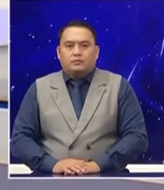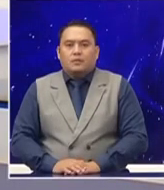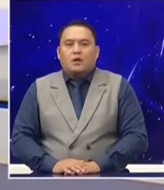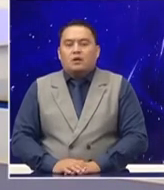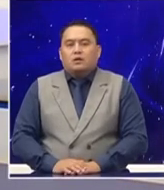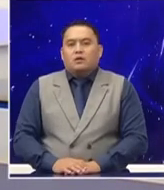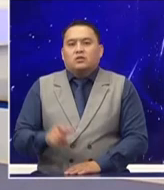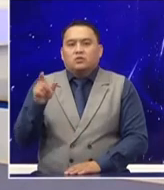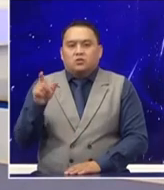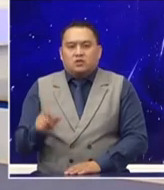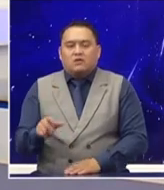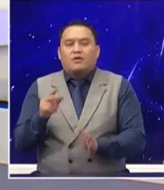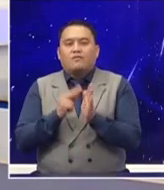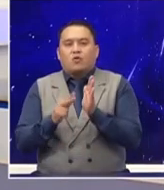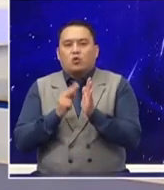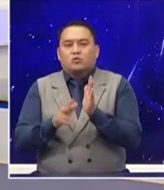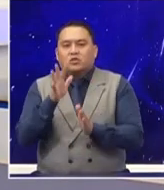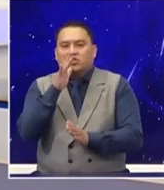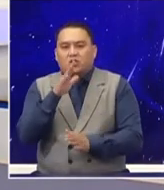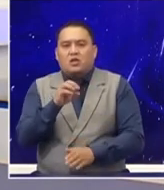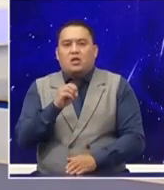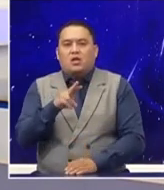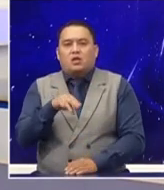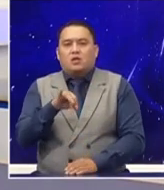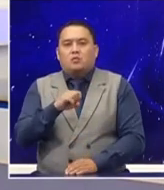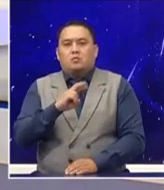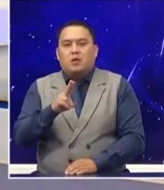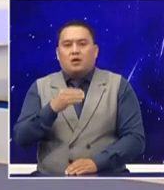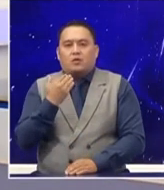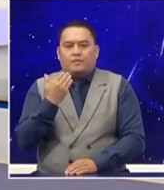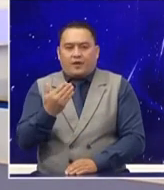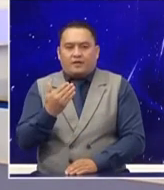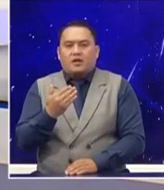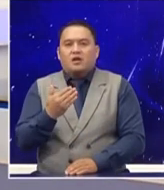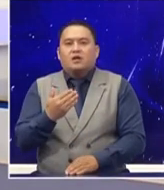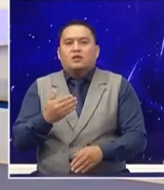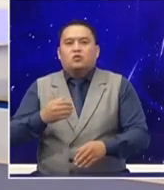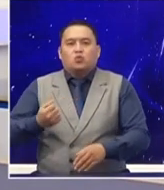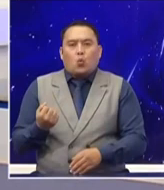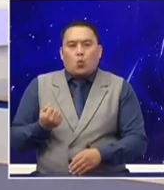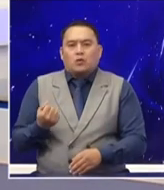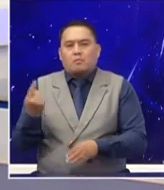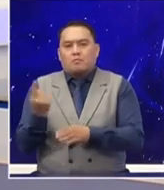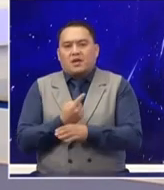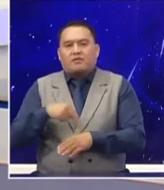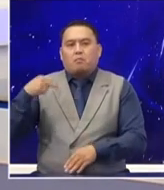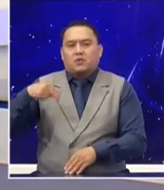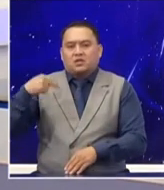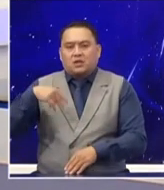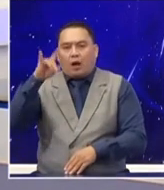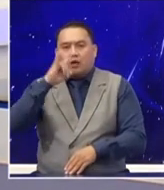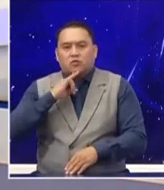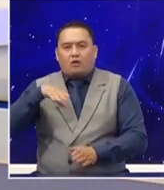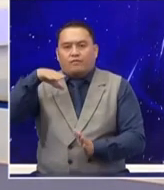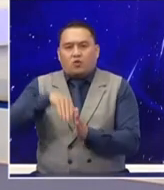просто широкой души человек. В этом году 80-летие отмечает Едыген Жунысбеков. Близкий друг первого президента страны